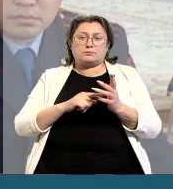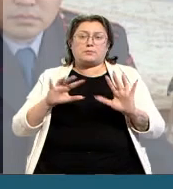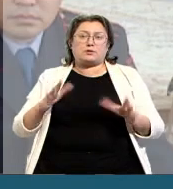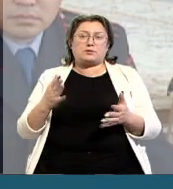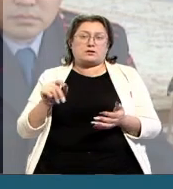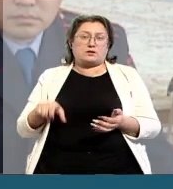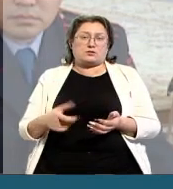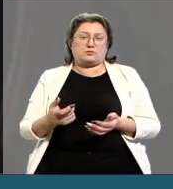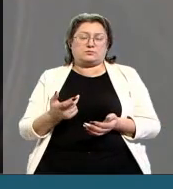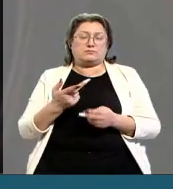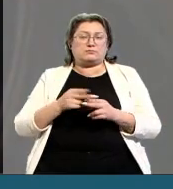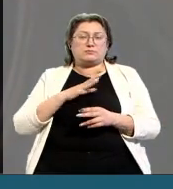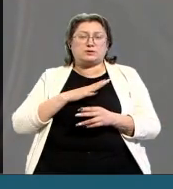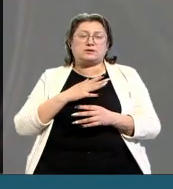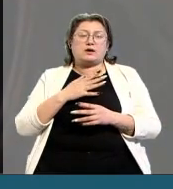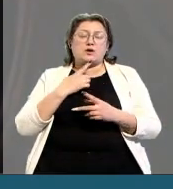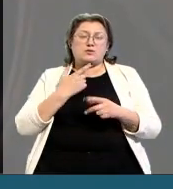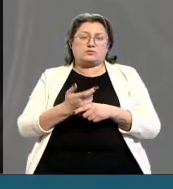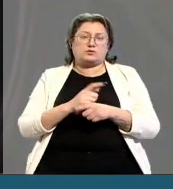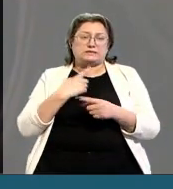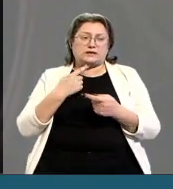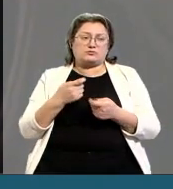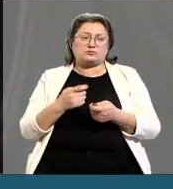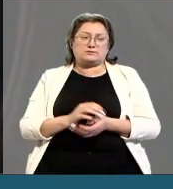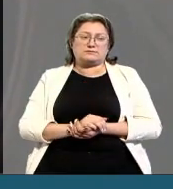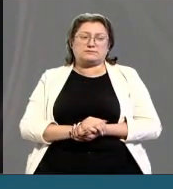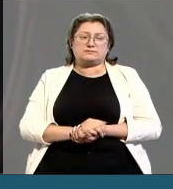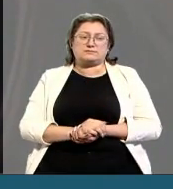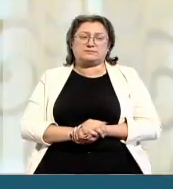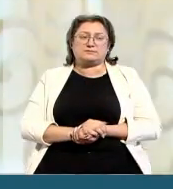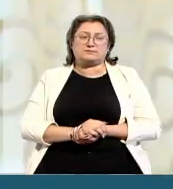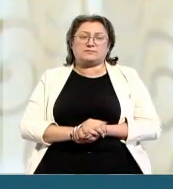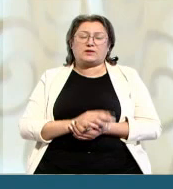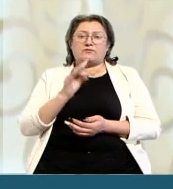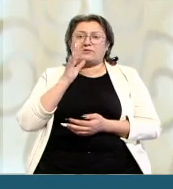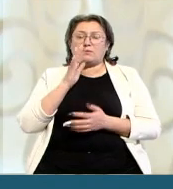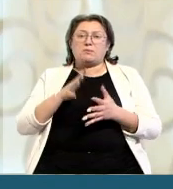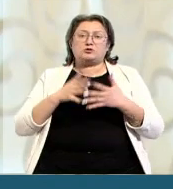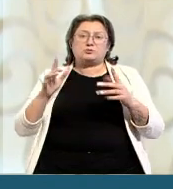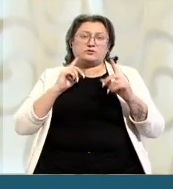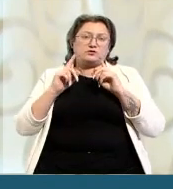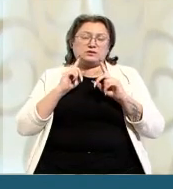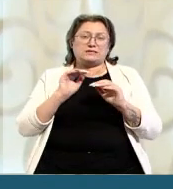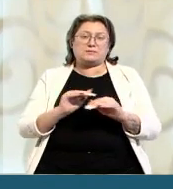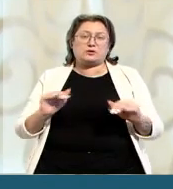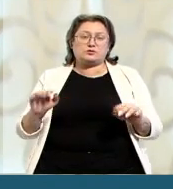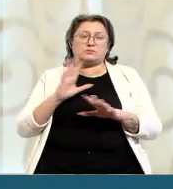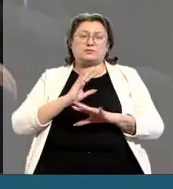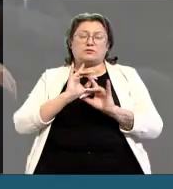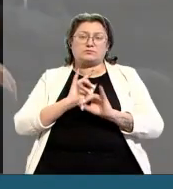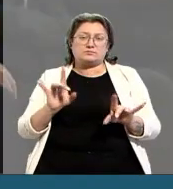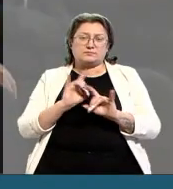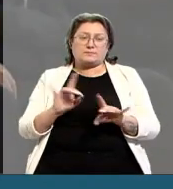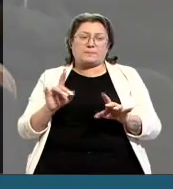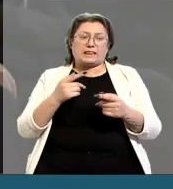осы. Ауқымды жиын барысында жасөспірімдермен түрлі тақырыптар қамтылды. Тонау, бұзақылық, алаяқтық, бөтеннің мүлкін